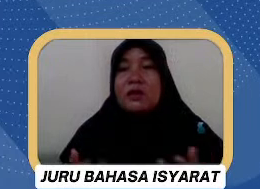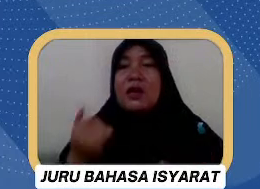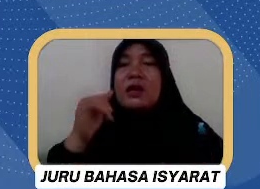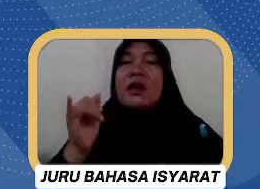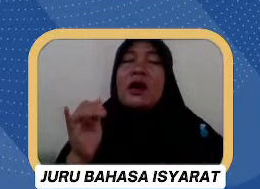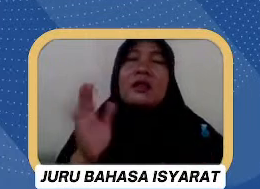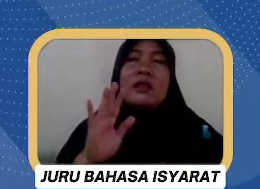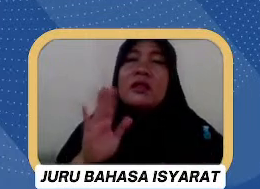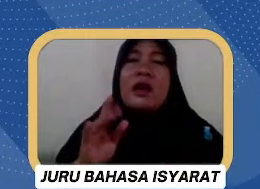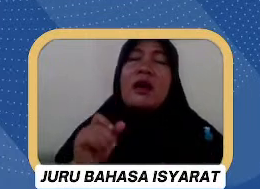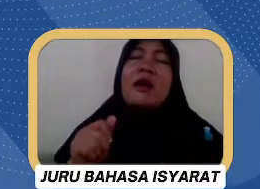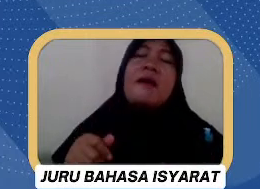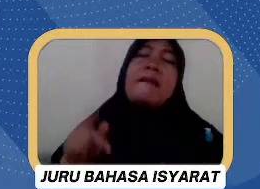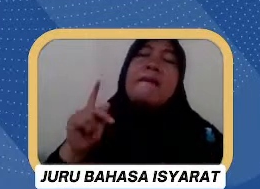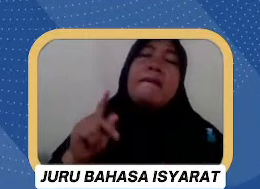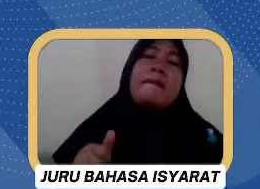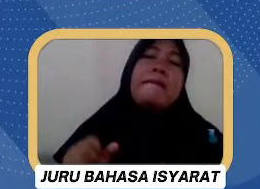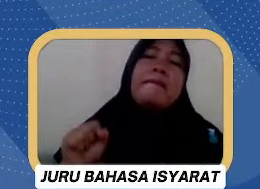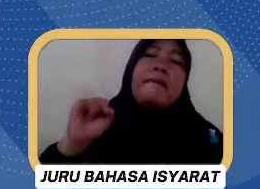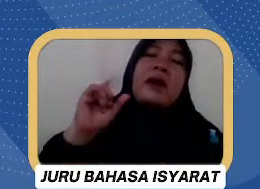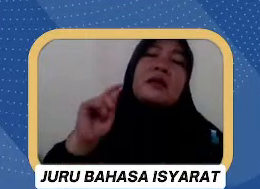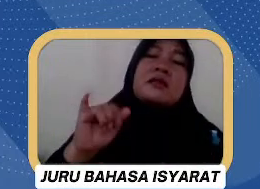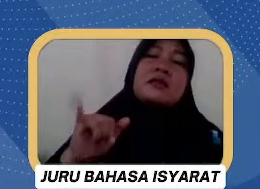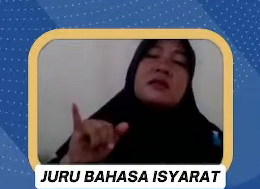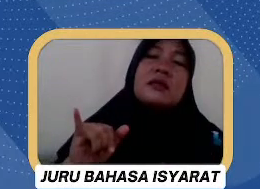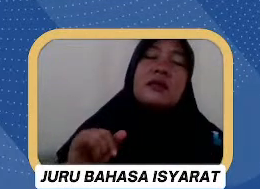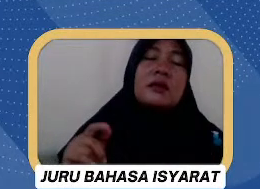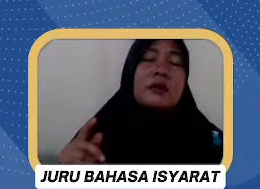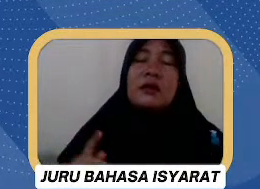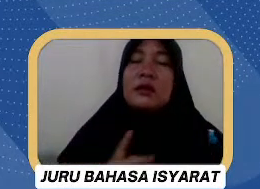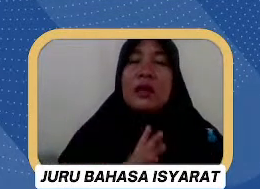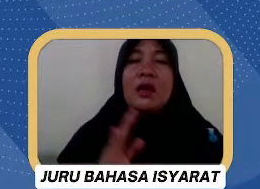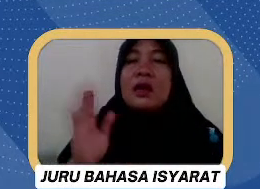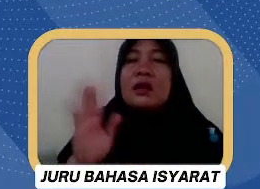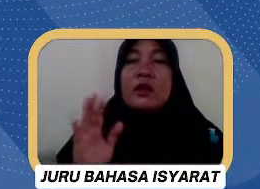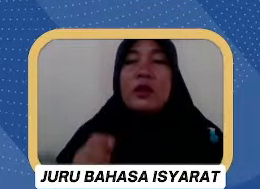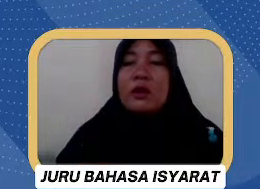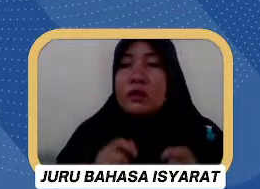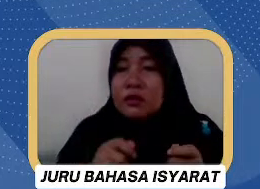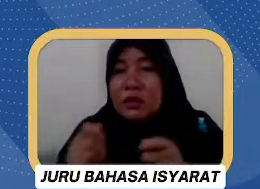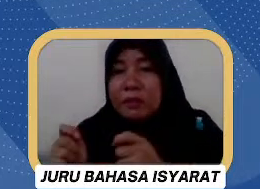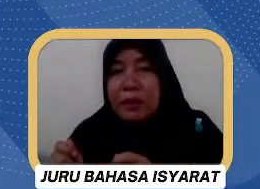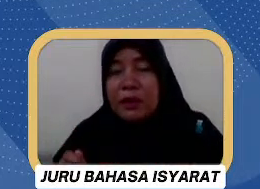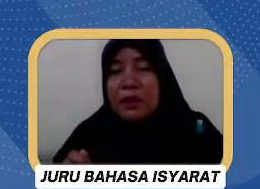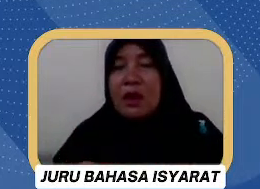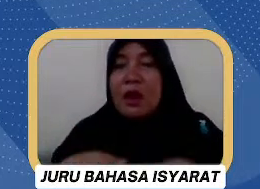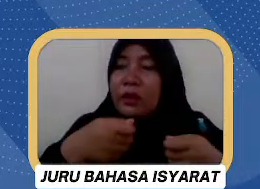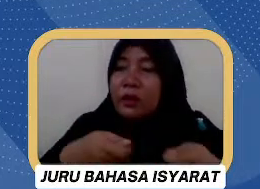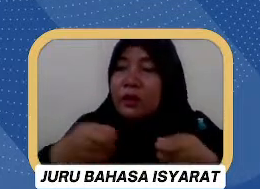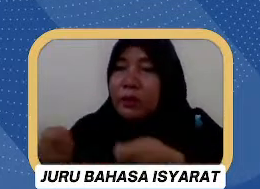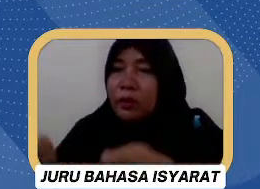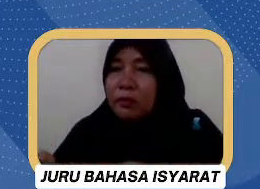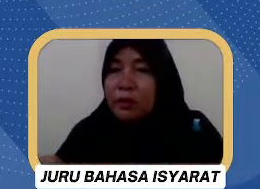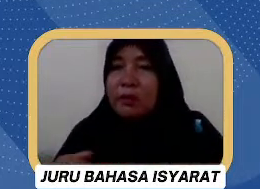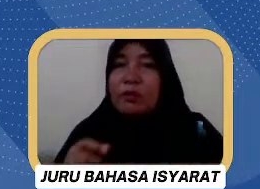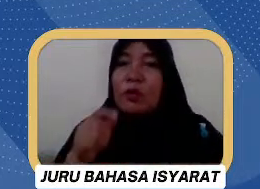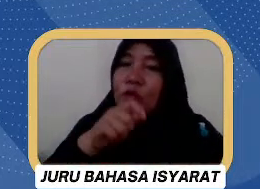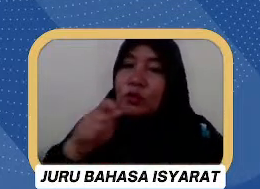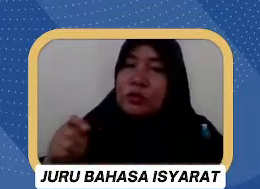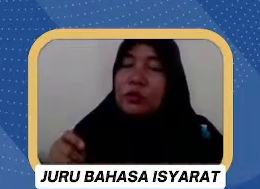menyadap informasi baik langsung maupun tidak langsung, tidak begitu langsung disimpulkan. Mengapa? Karena harus